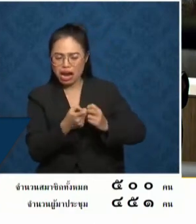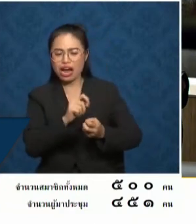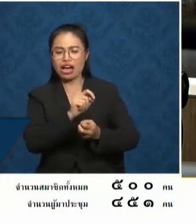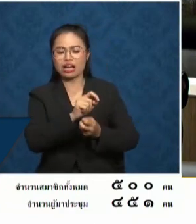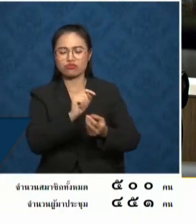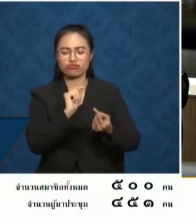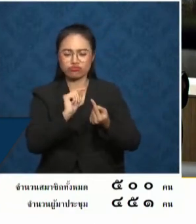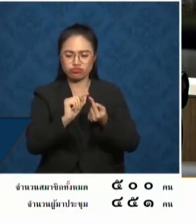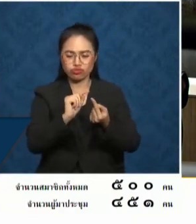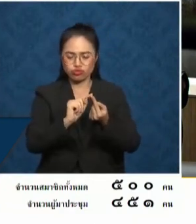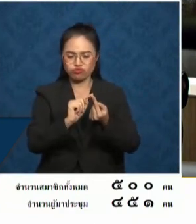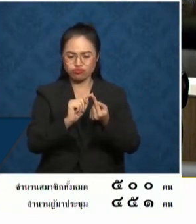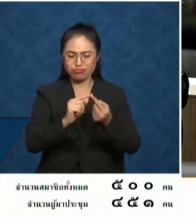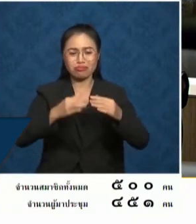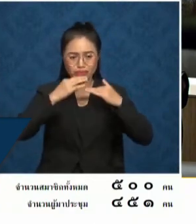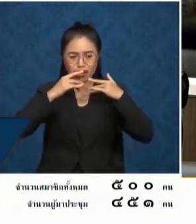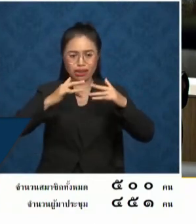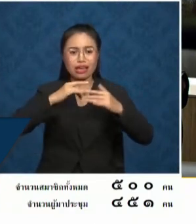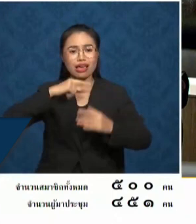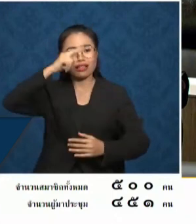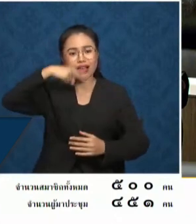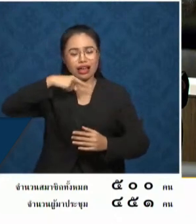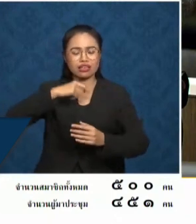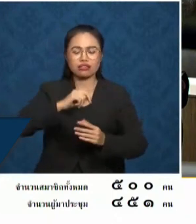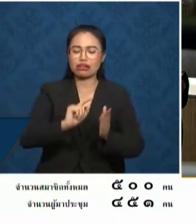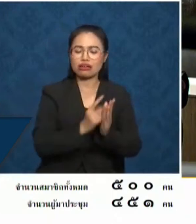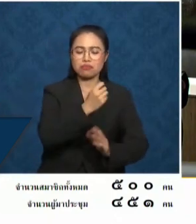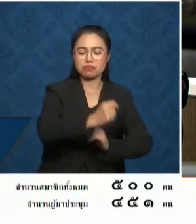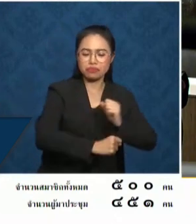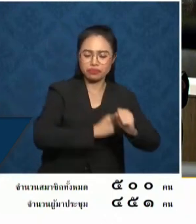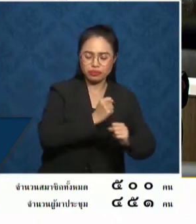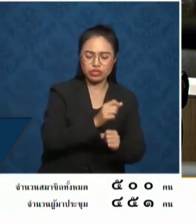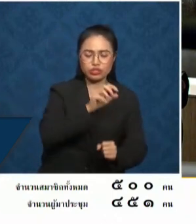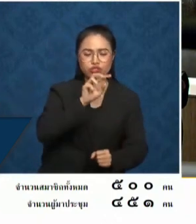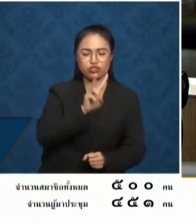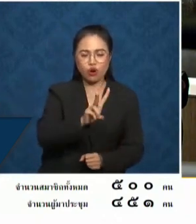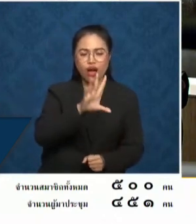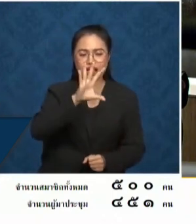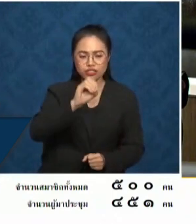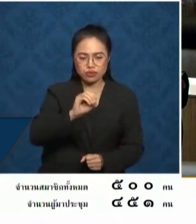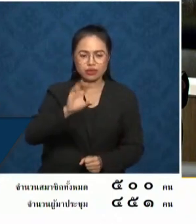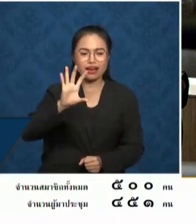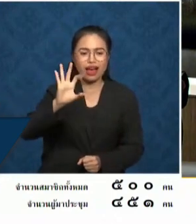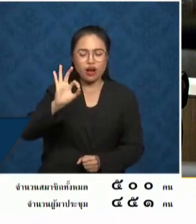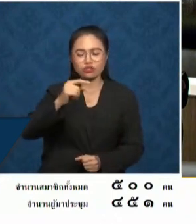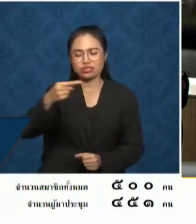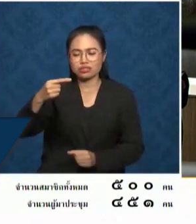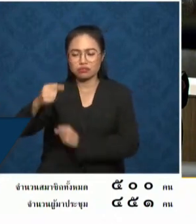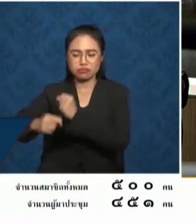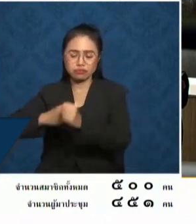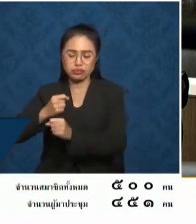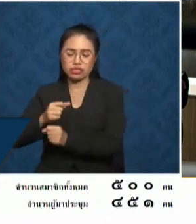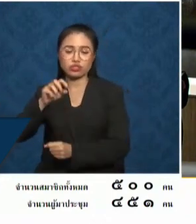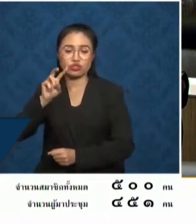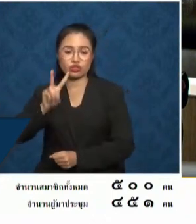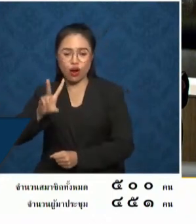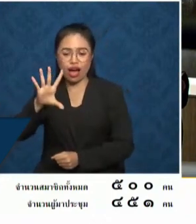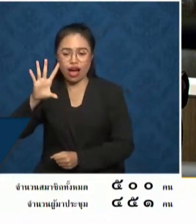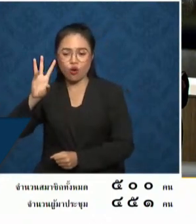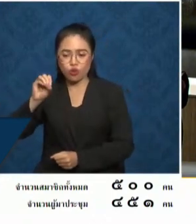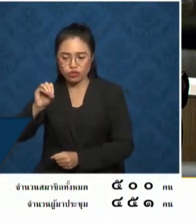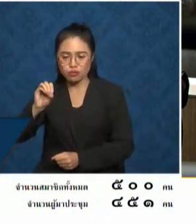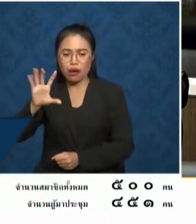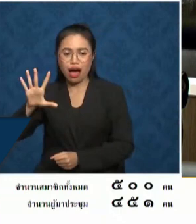อ่าวไทยและอันดามันในช่วงปี 2000 5 59ถ2565พบ